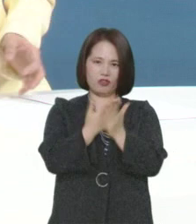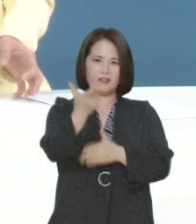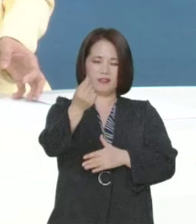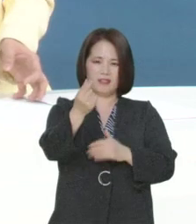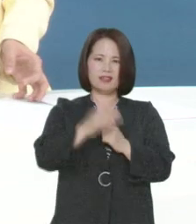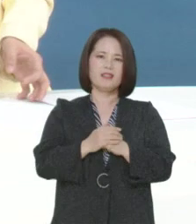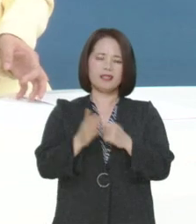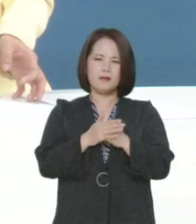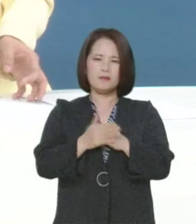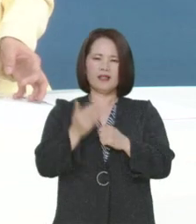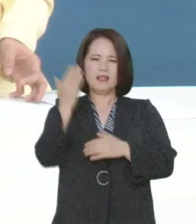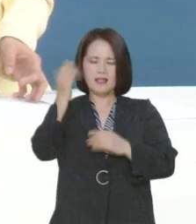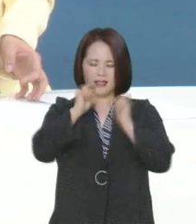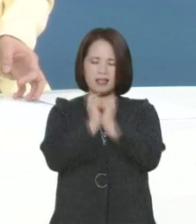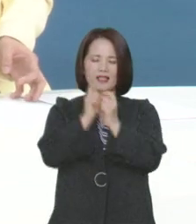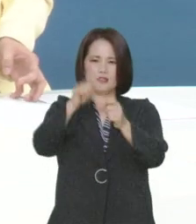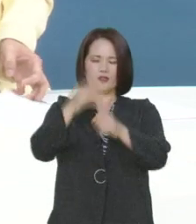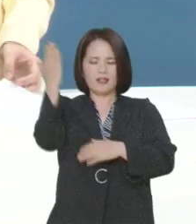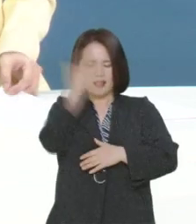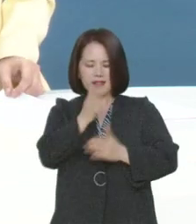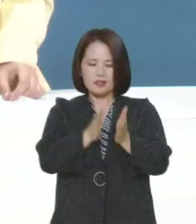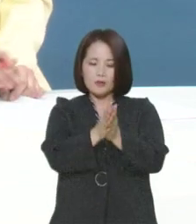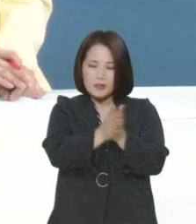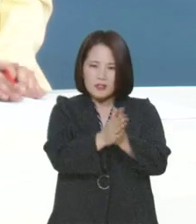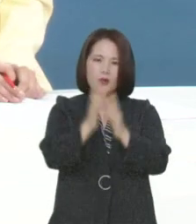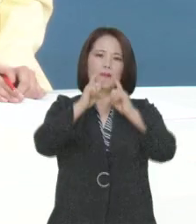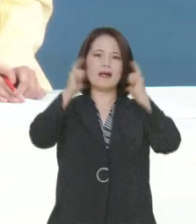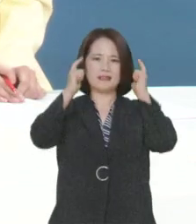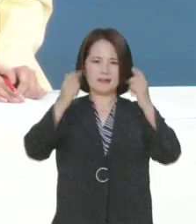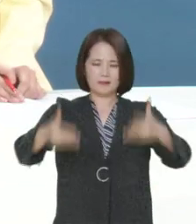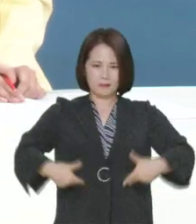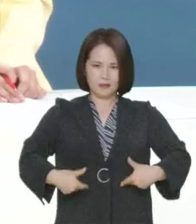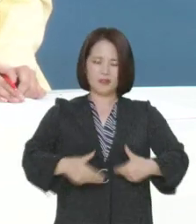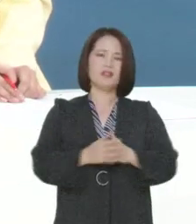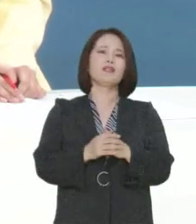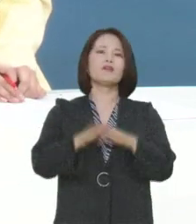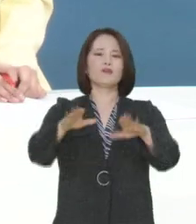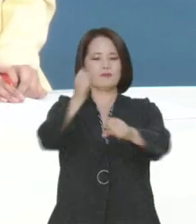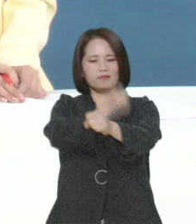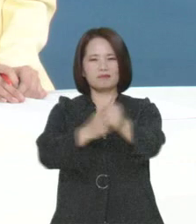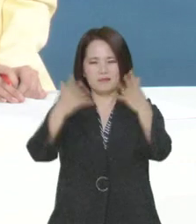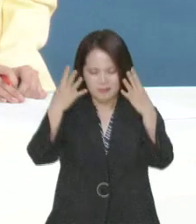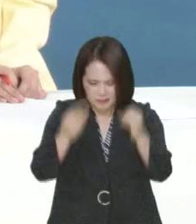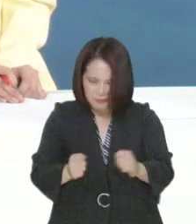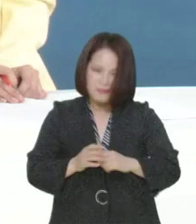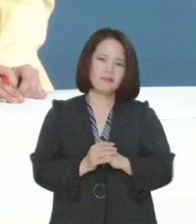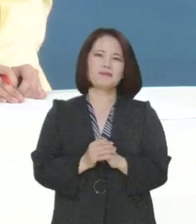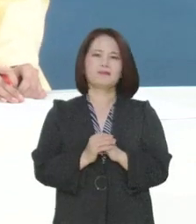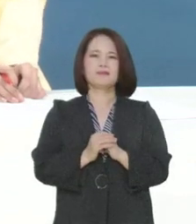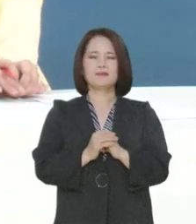개인위생 관리 잘 하셔야겠습니다 유튜브에서 여기까지 하겠습니다 이 책을 사무처장 수고하셨습니다